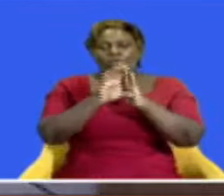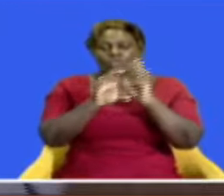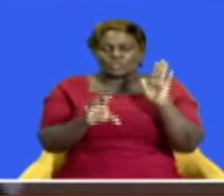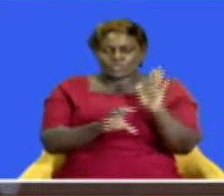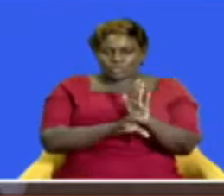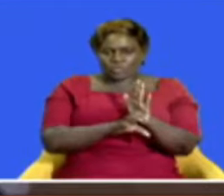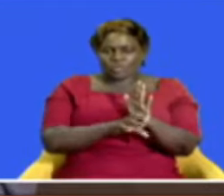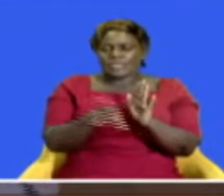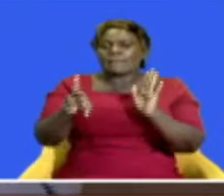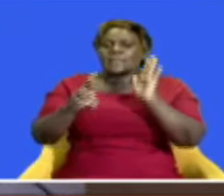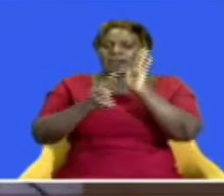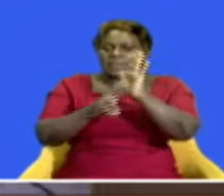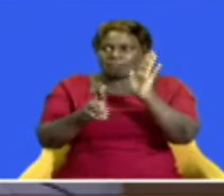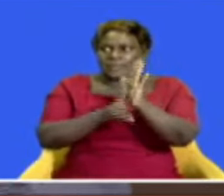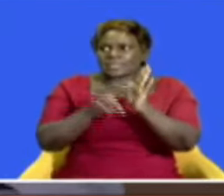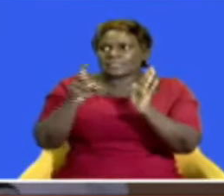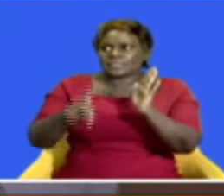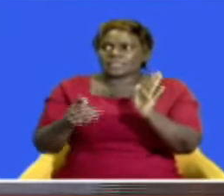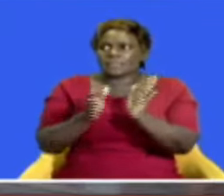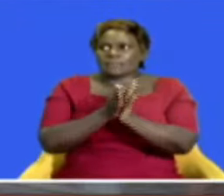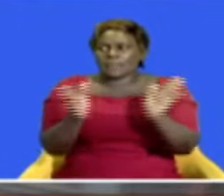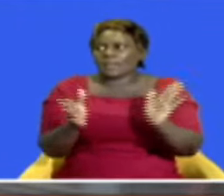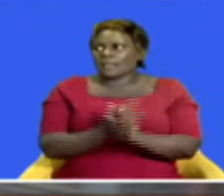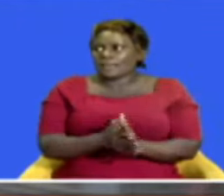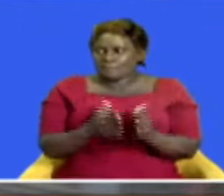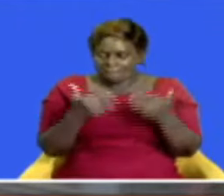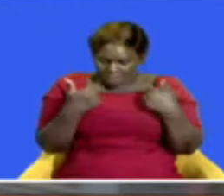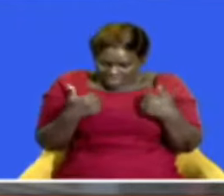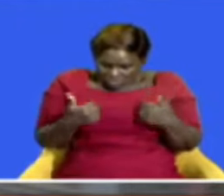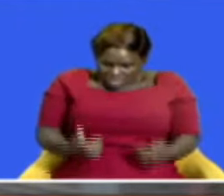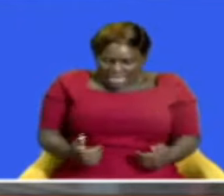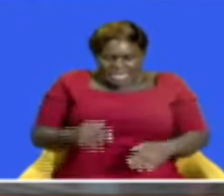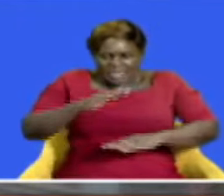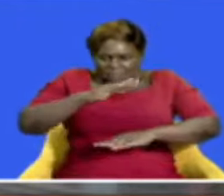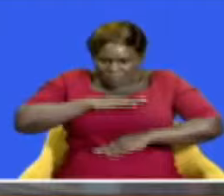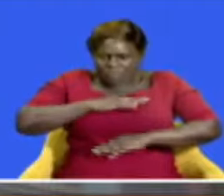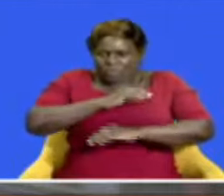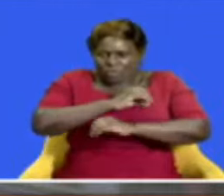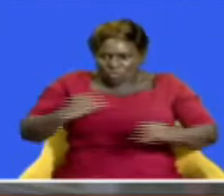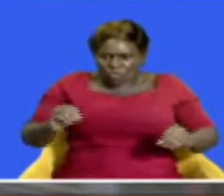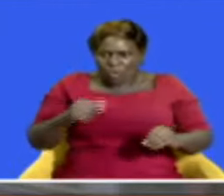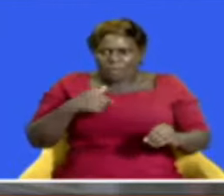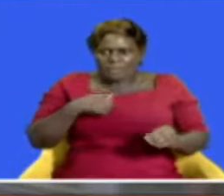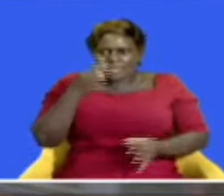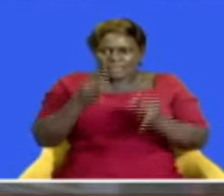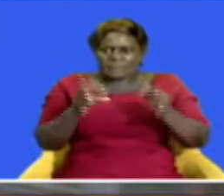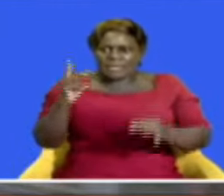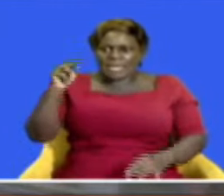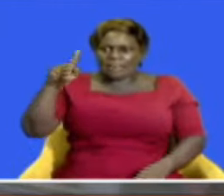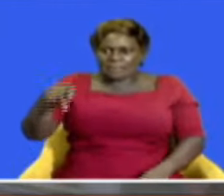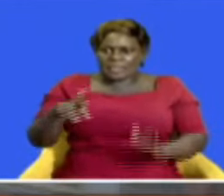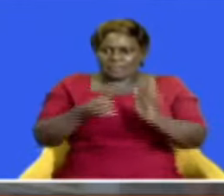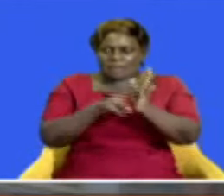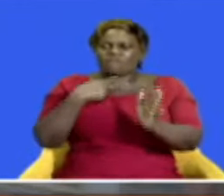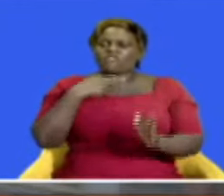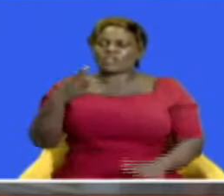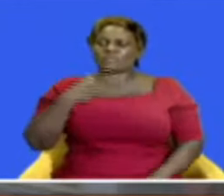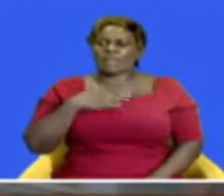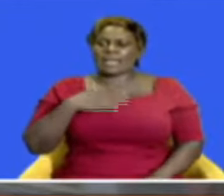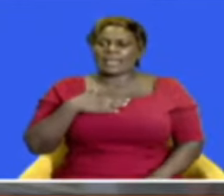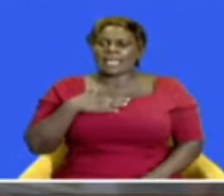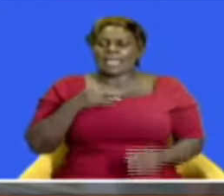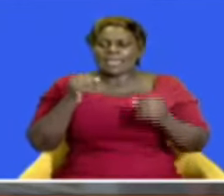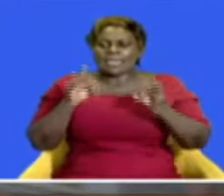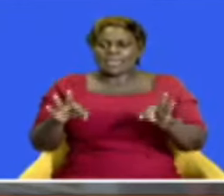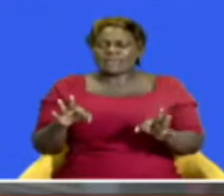kwamba wanawakilisha mahitaji ya wananchi pale. Na mimi binafsi kama siridhiki na uamuzi, kwa sababu namtegemea mbunge wangu awakilishe sauti yangu,